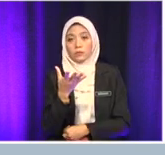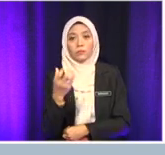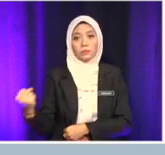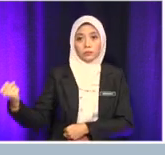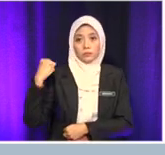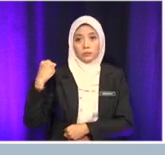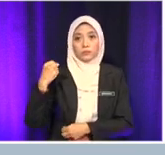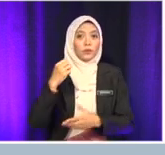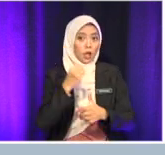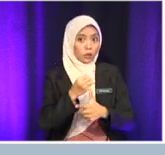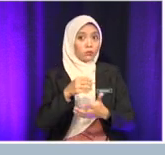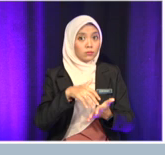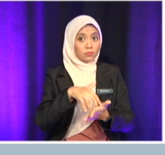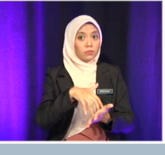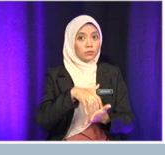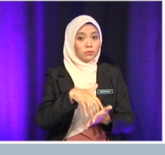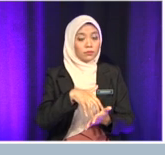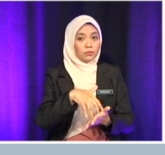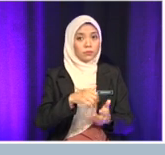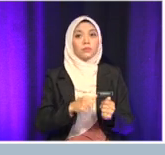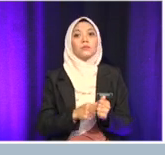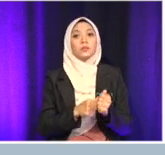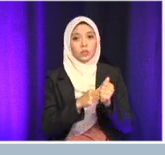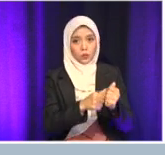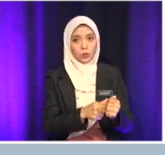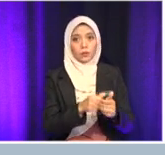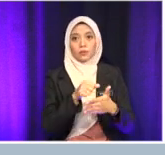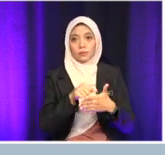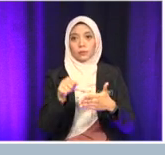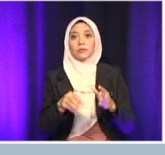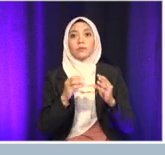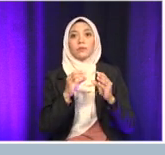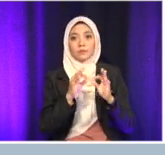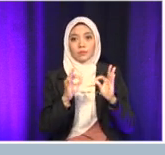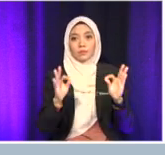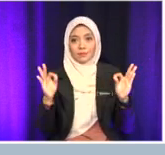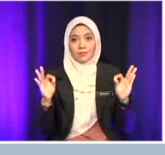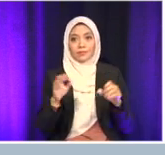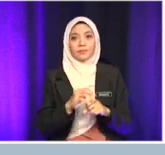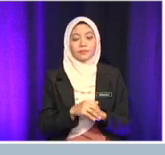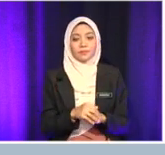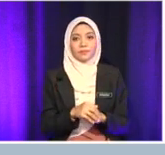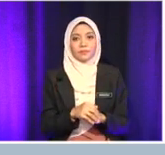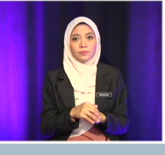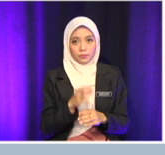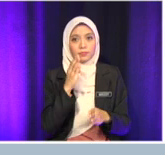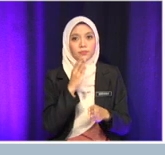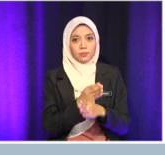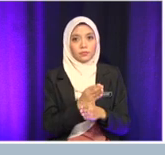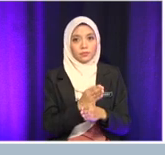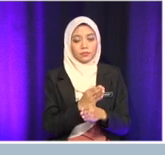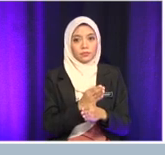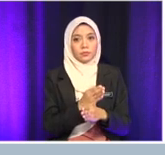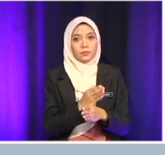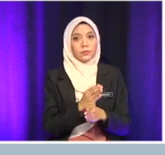Kuat atau lemah hujjah bergantung kepada kesimpulan jadi kita lihat kesimpulan Kesimpulannya adalah benar maka